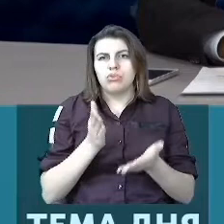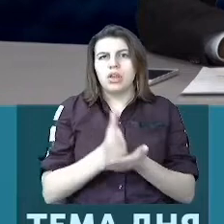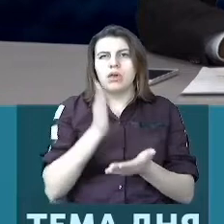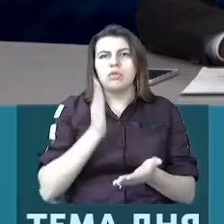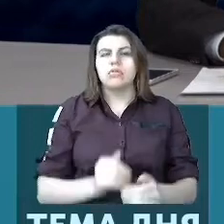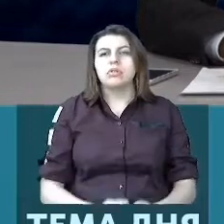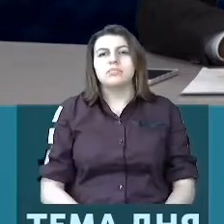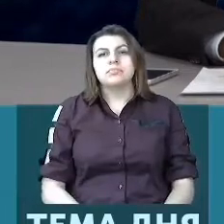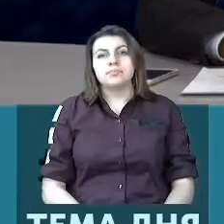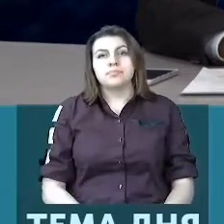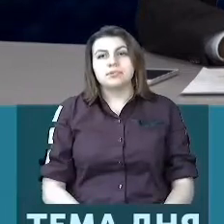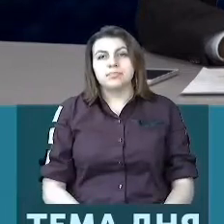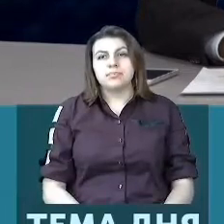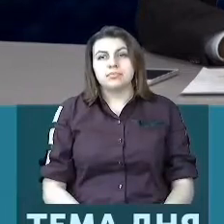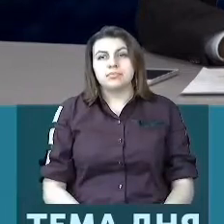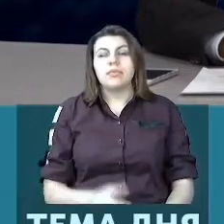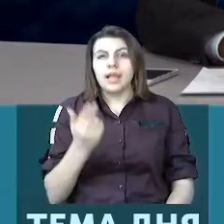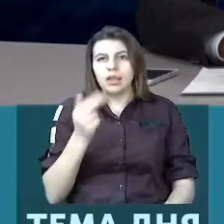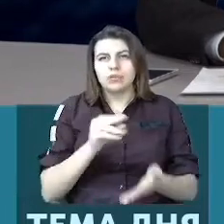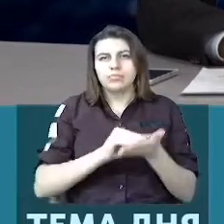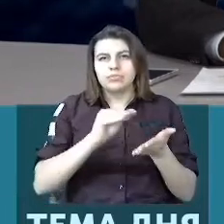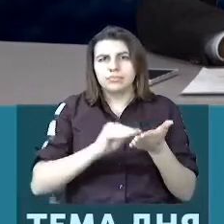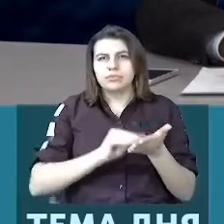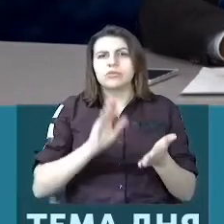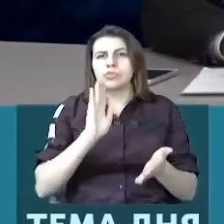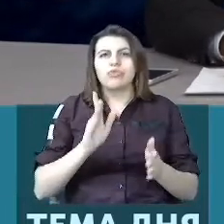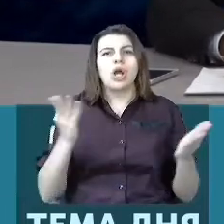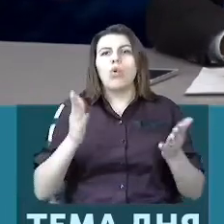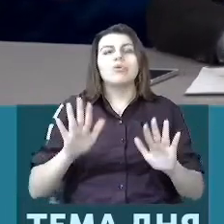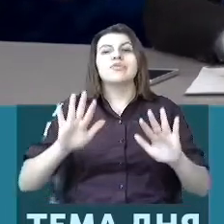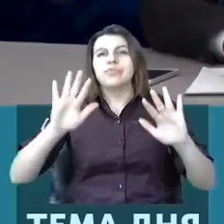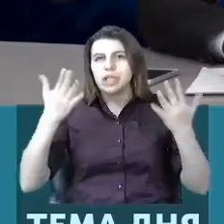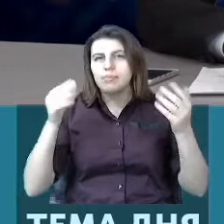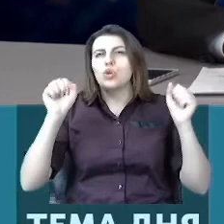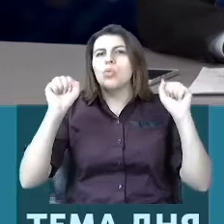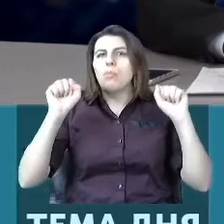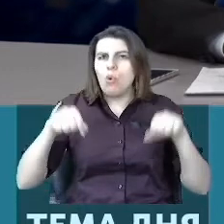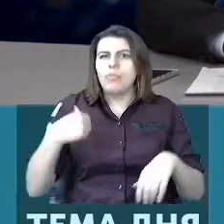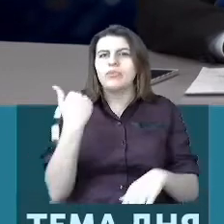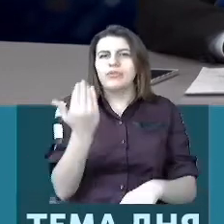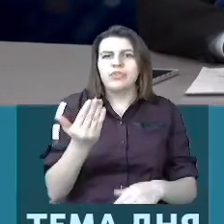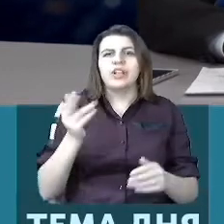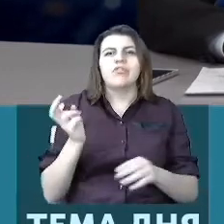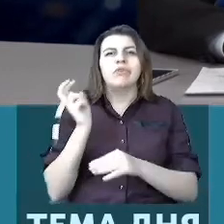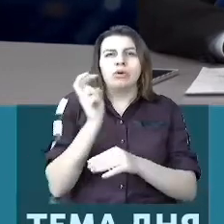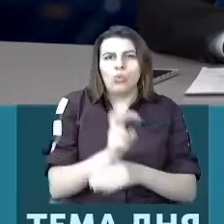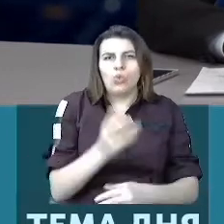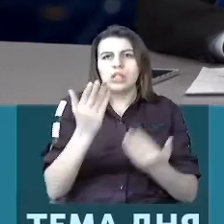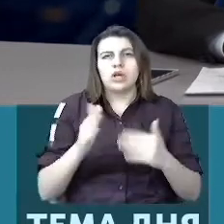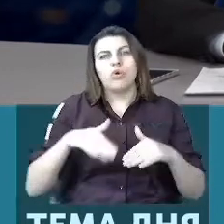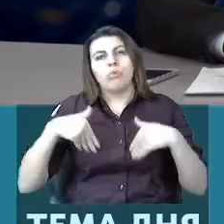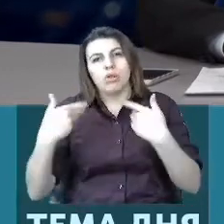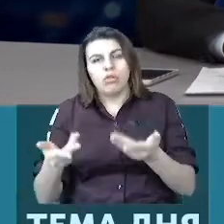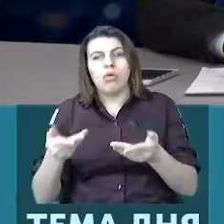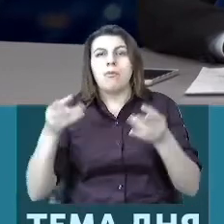умови, вони будуть прописані, що в якомусь випадку можете ви виходити, якщо роботодавець вам пропонує, то потрібно